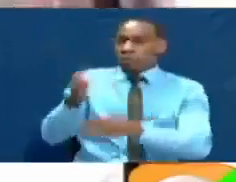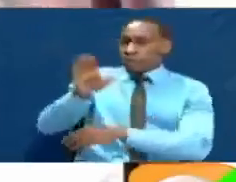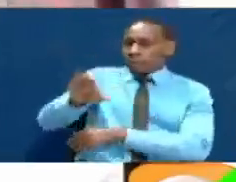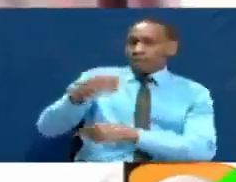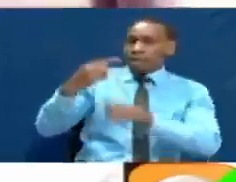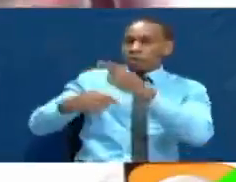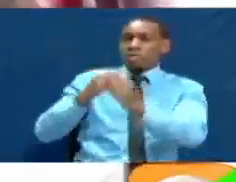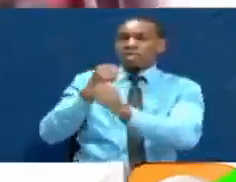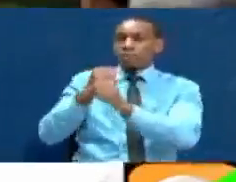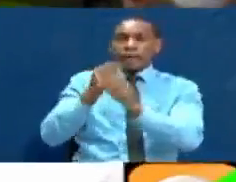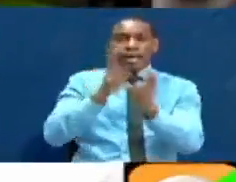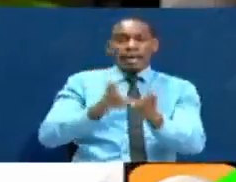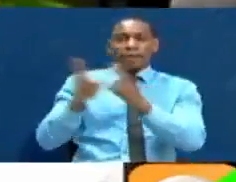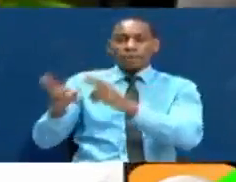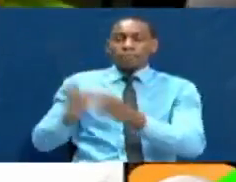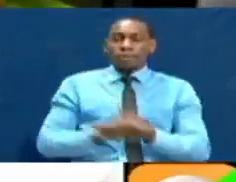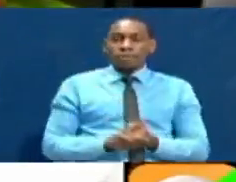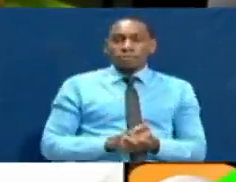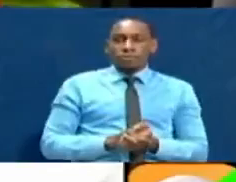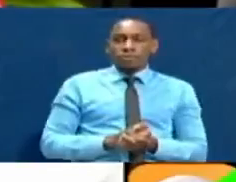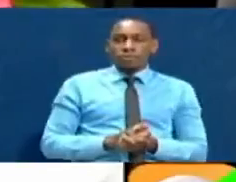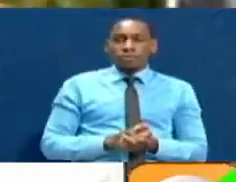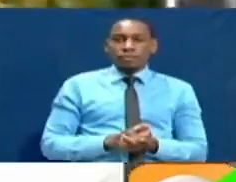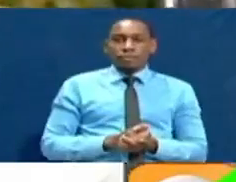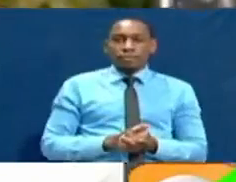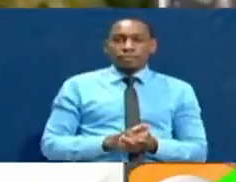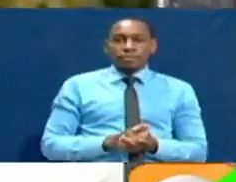tuanze kufanya kazi kama kawaida.